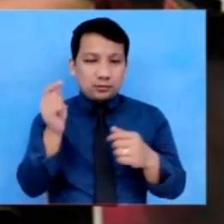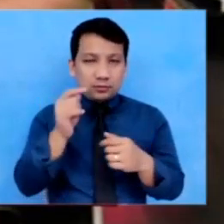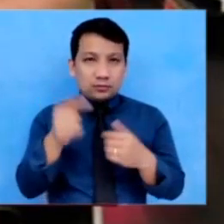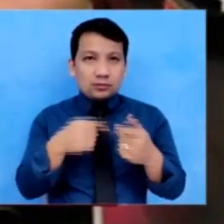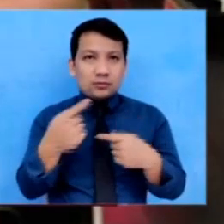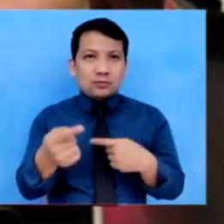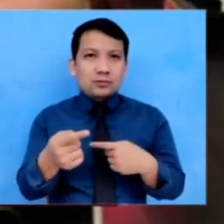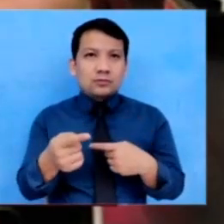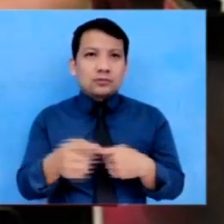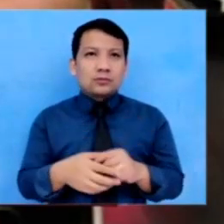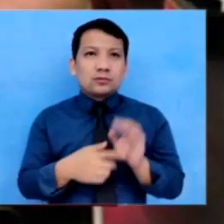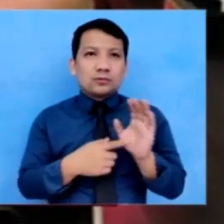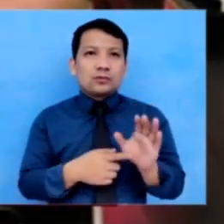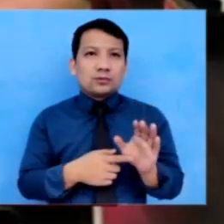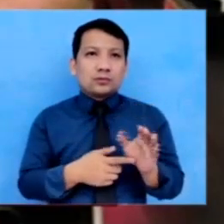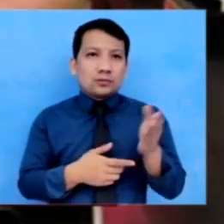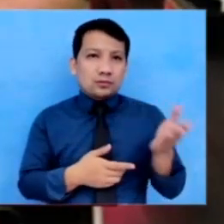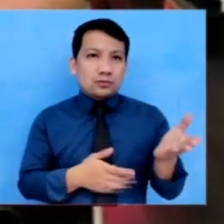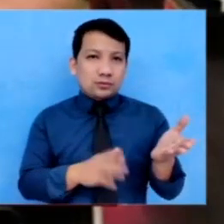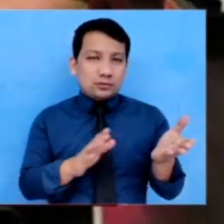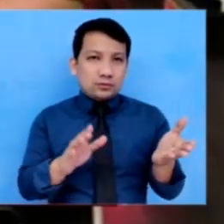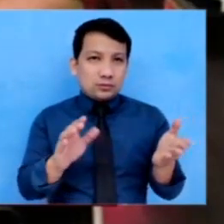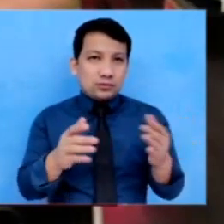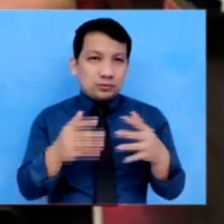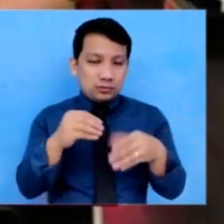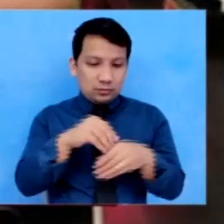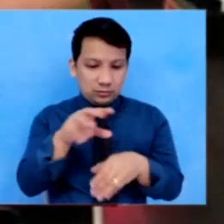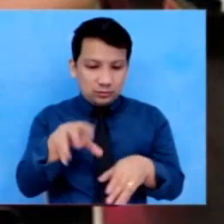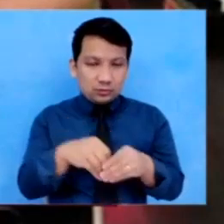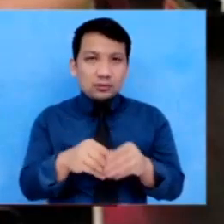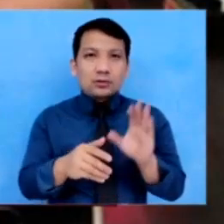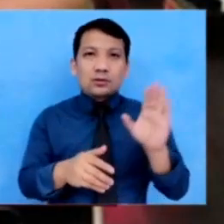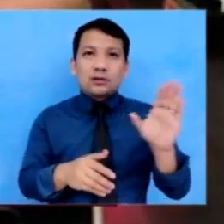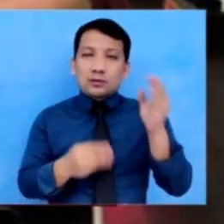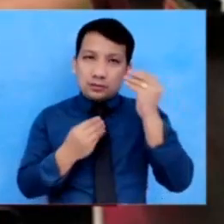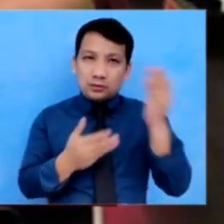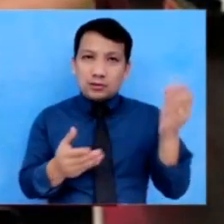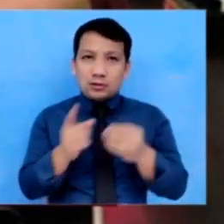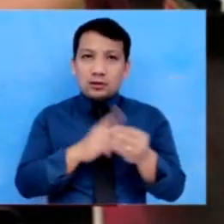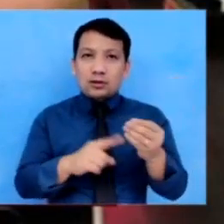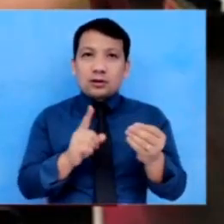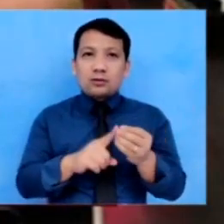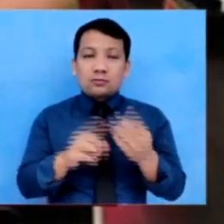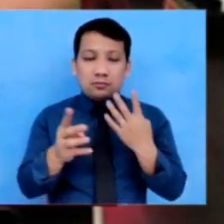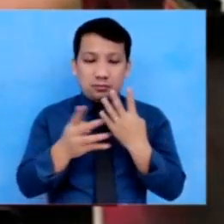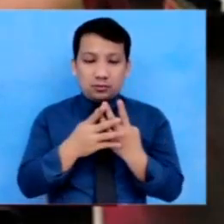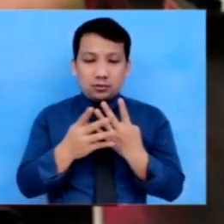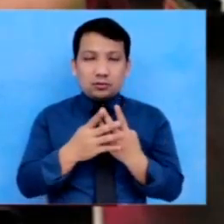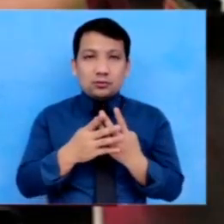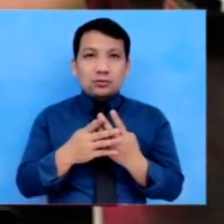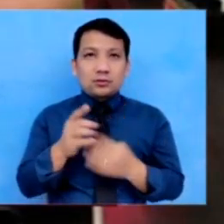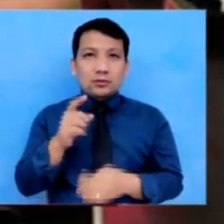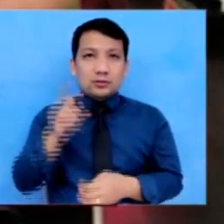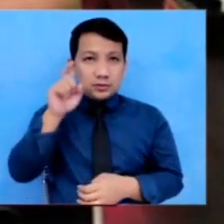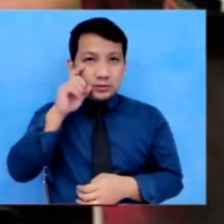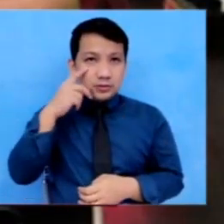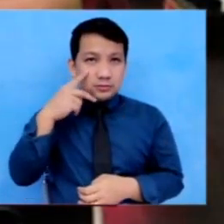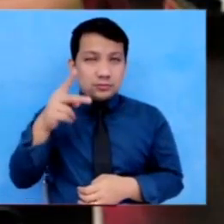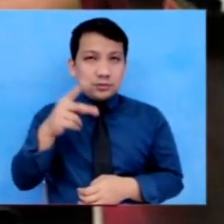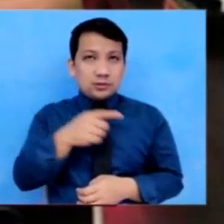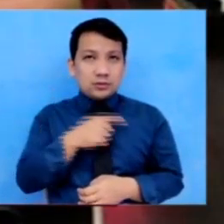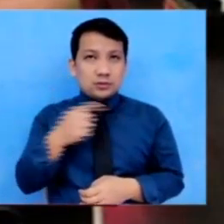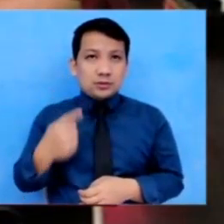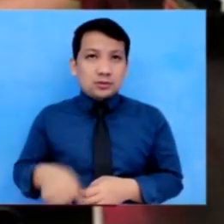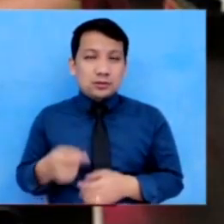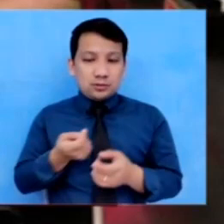na sa iyong araw ang laman niyan umanoy impormasyon tungkol daw sa pagkakakulong ni si Jin ping at pagkakaalis niya sa